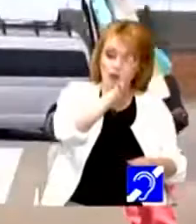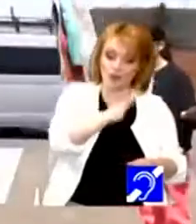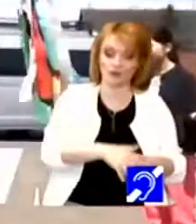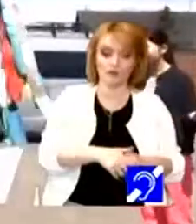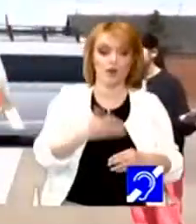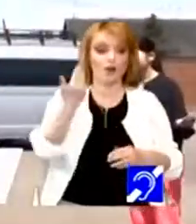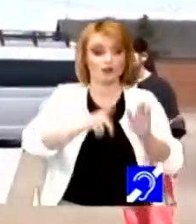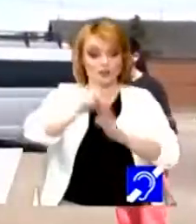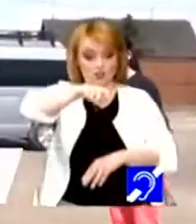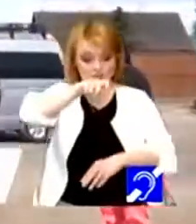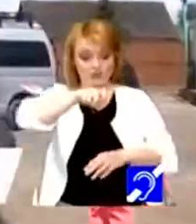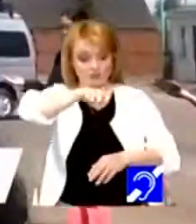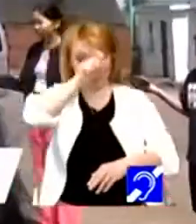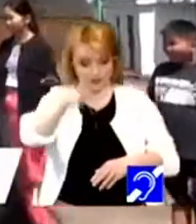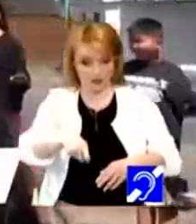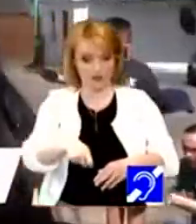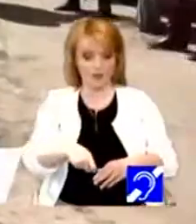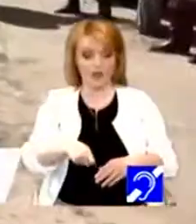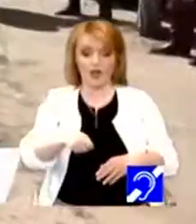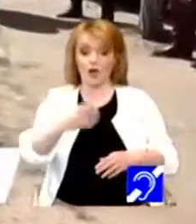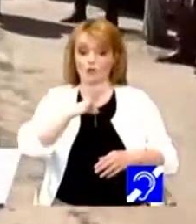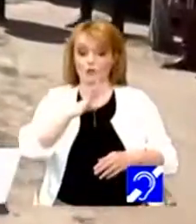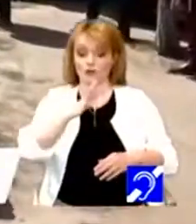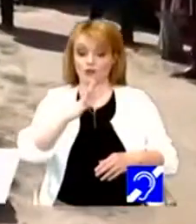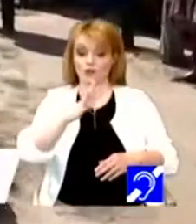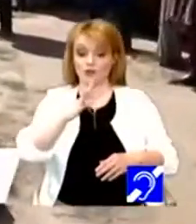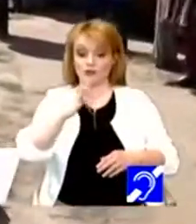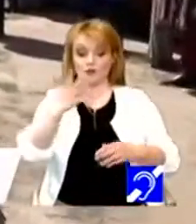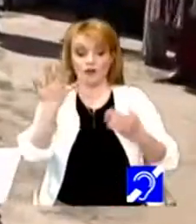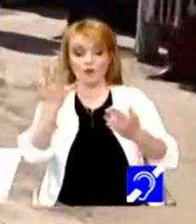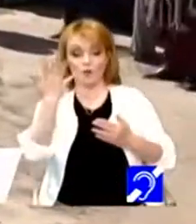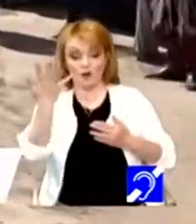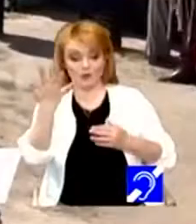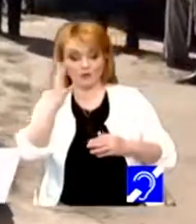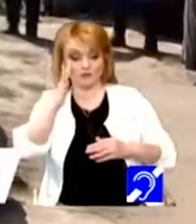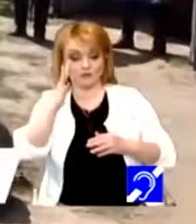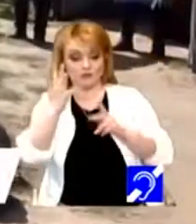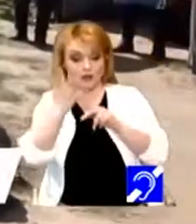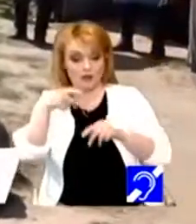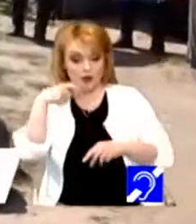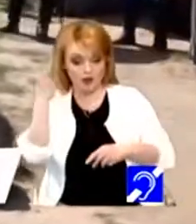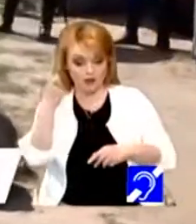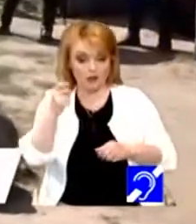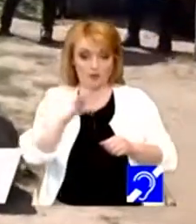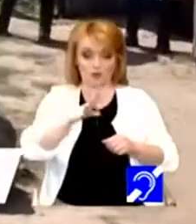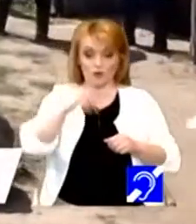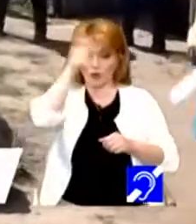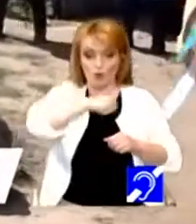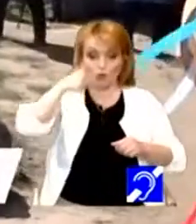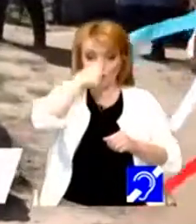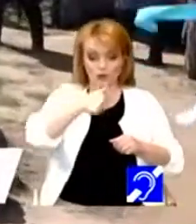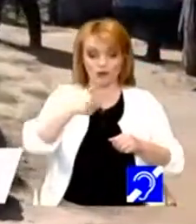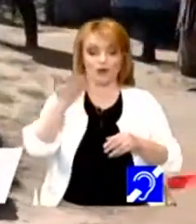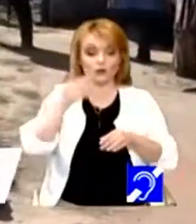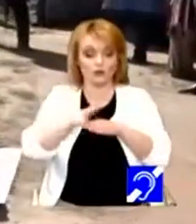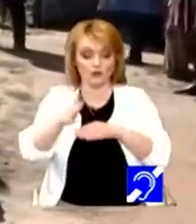începutul conflictului, ziua 5 a unei luni, luna 5 a unui an sau un an care are cifra 5. Din Căzâl,